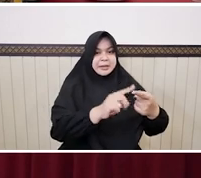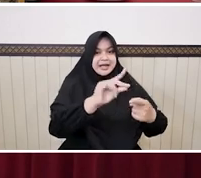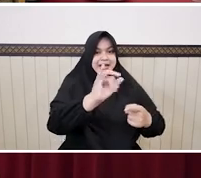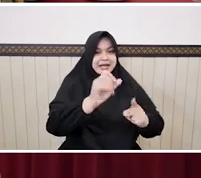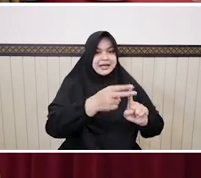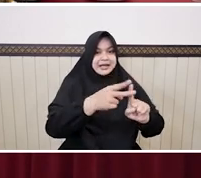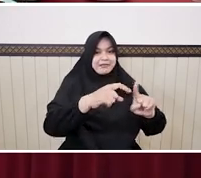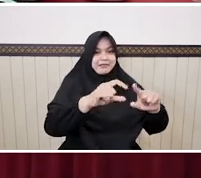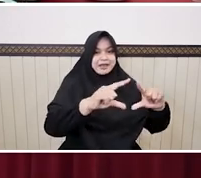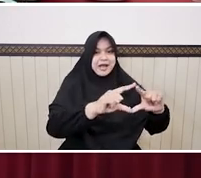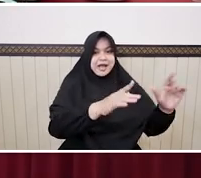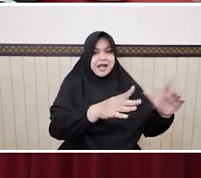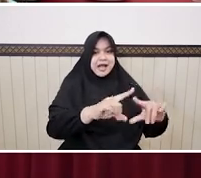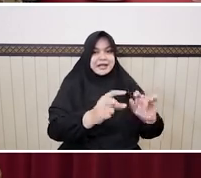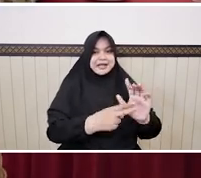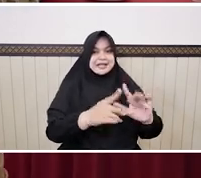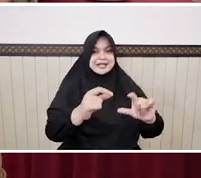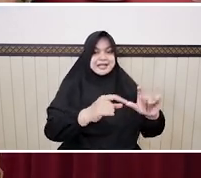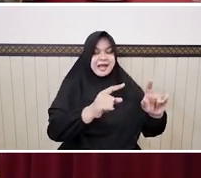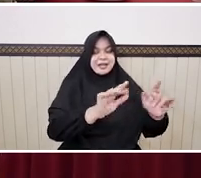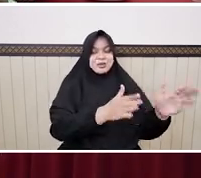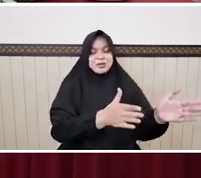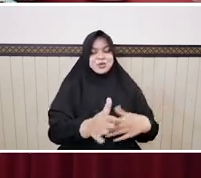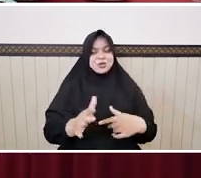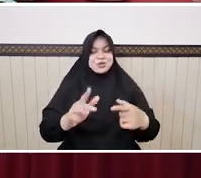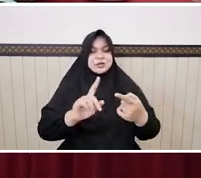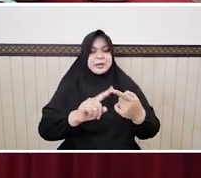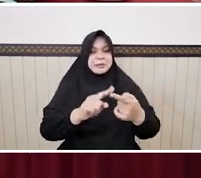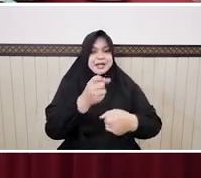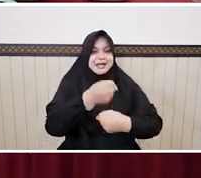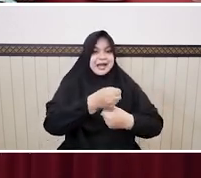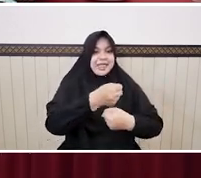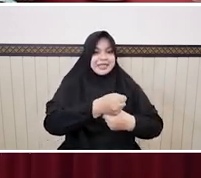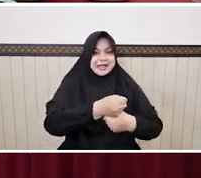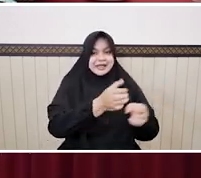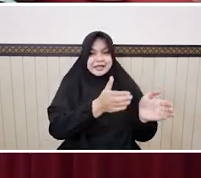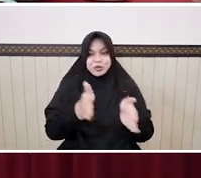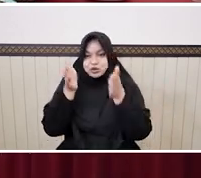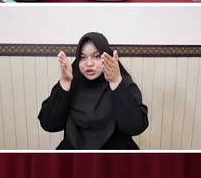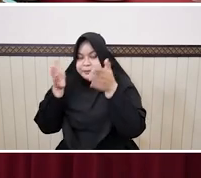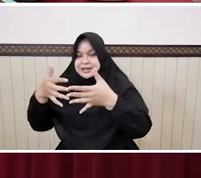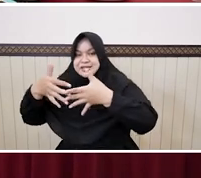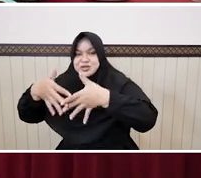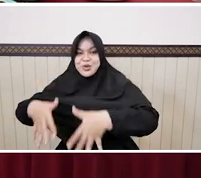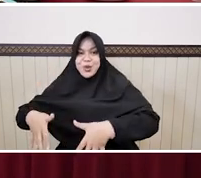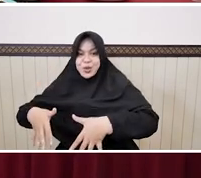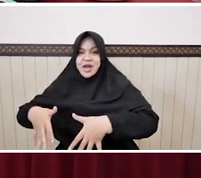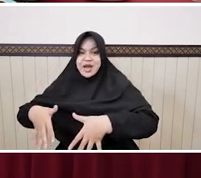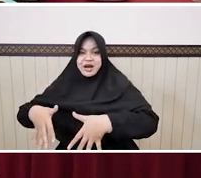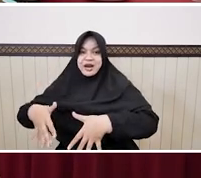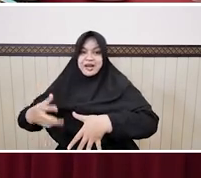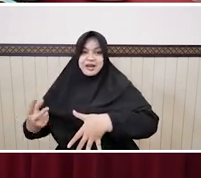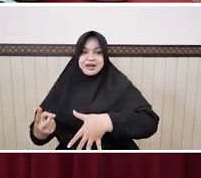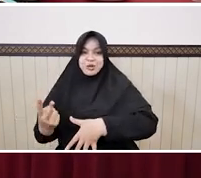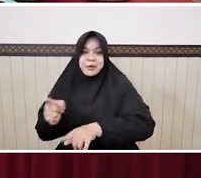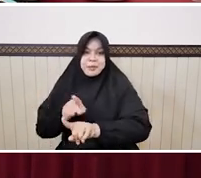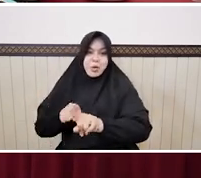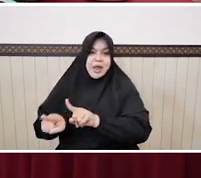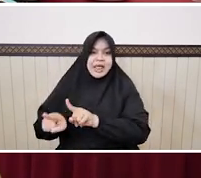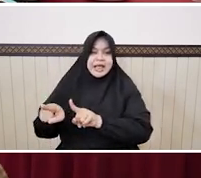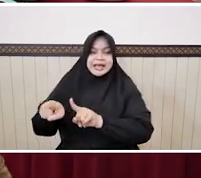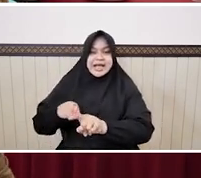Annisa ada teman-teman getting lalu dari aspek struktural kita juga menghadirkan perwakilan